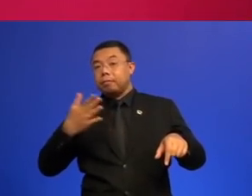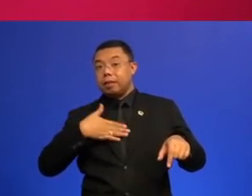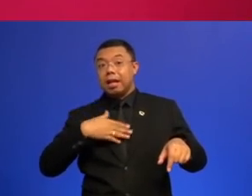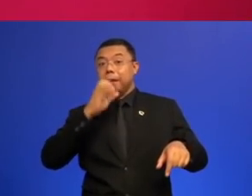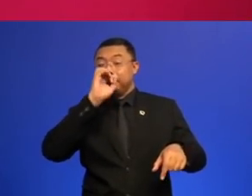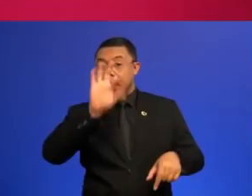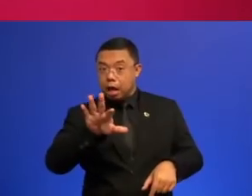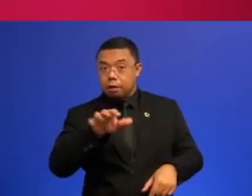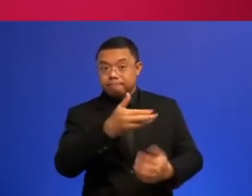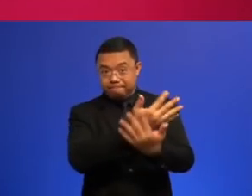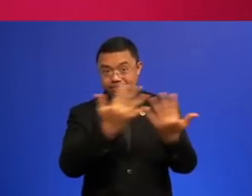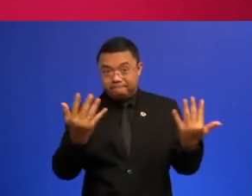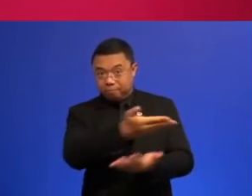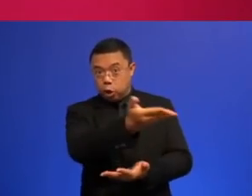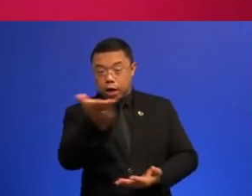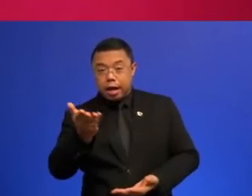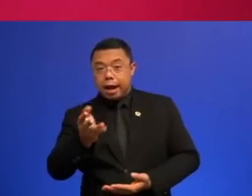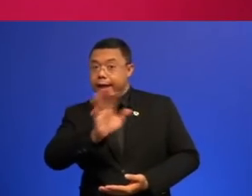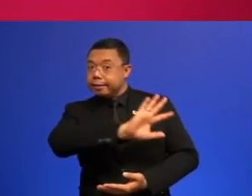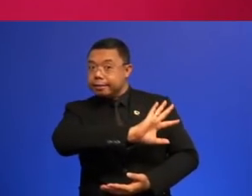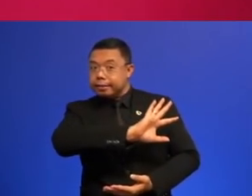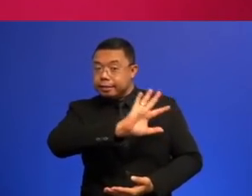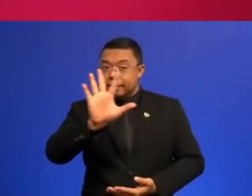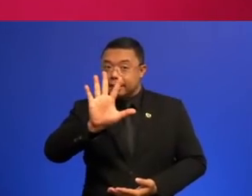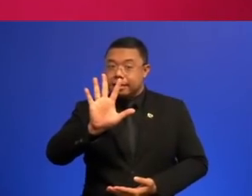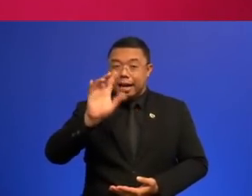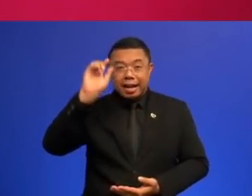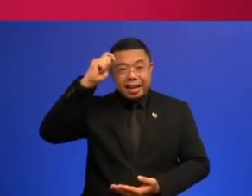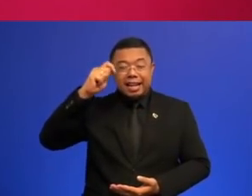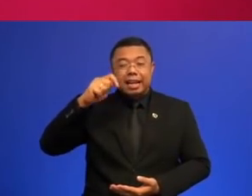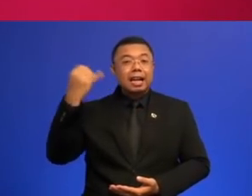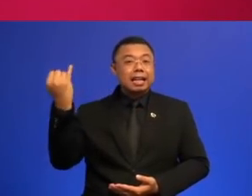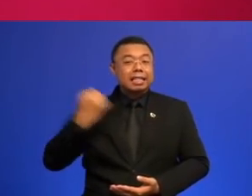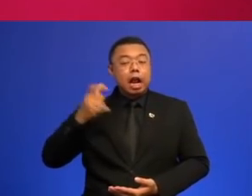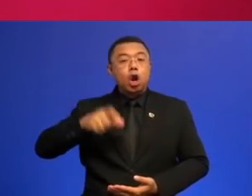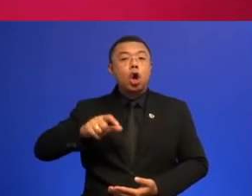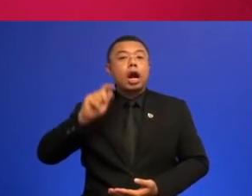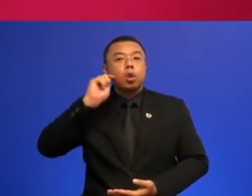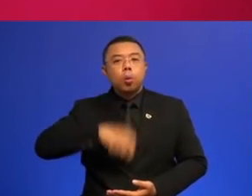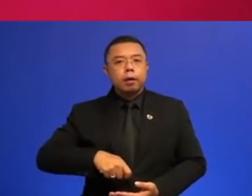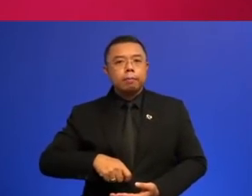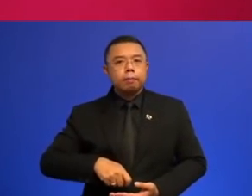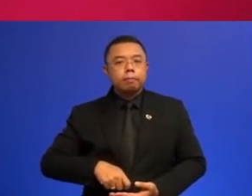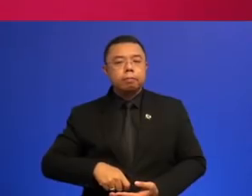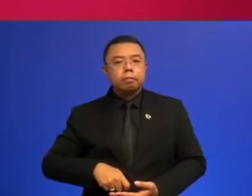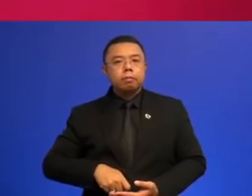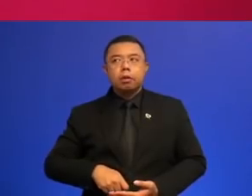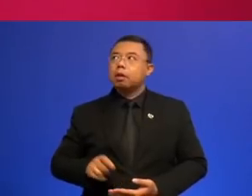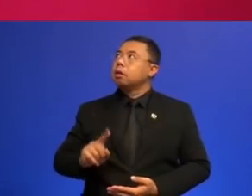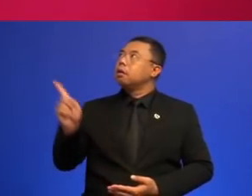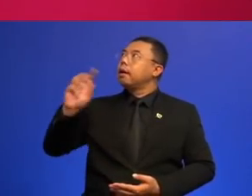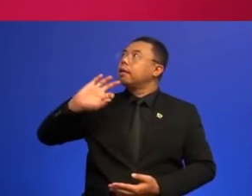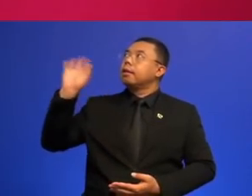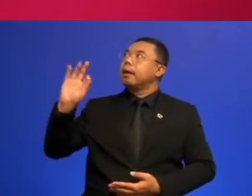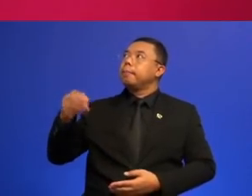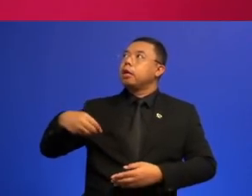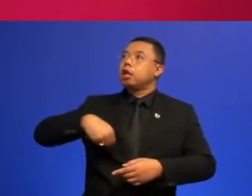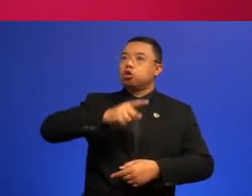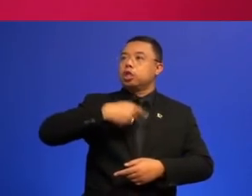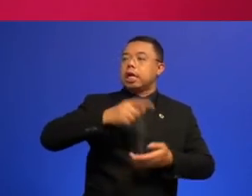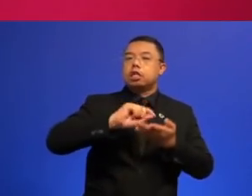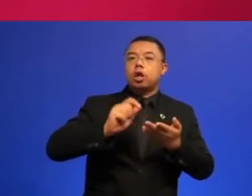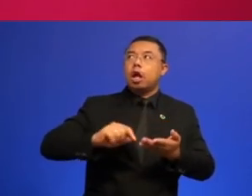Saya ingatkan kepada semua saudara, jangan mengingat kesalahan orang tua. Oh dia gak pernah menyekolahkan